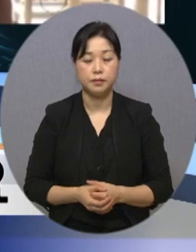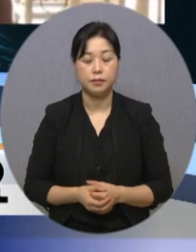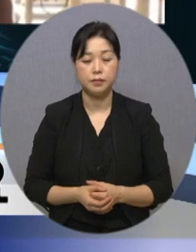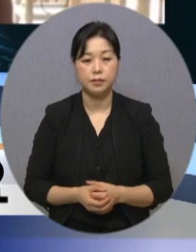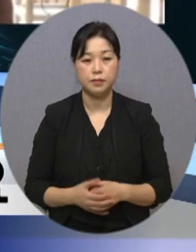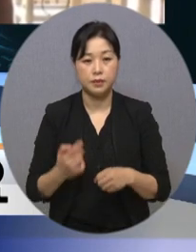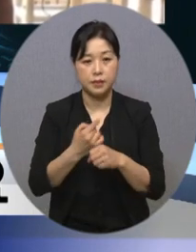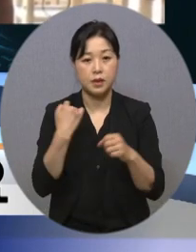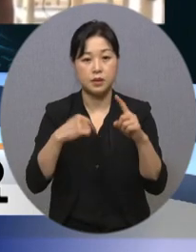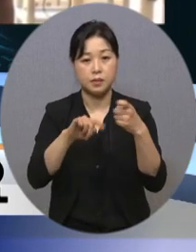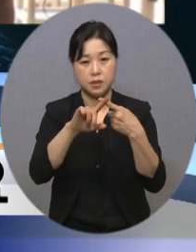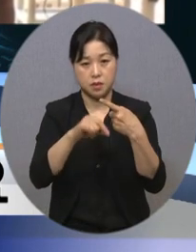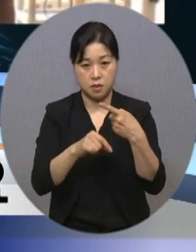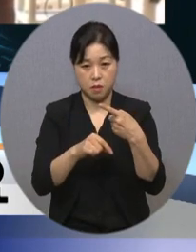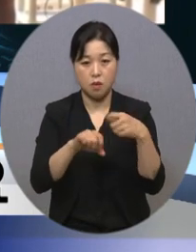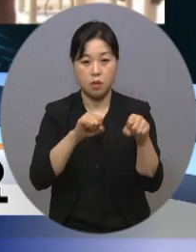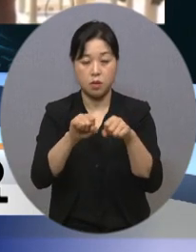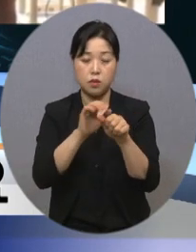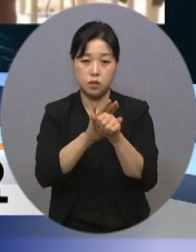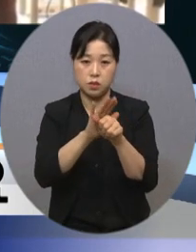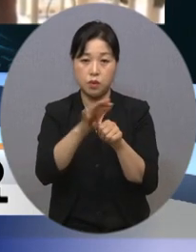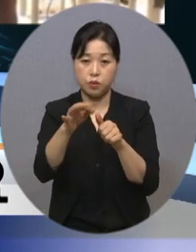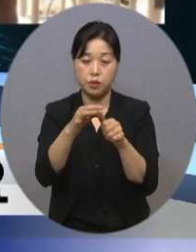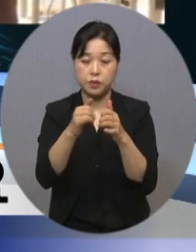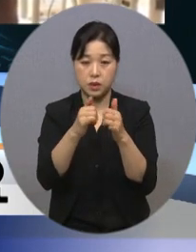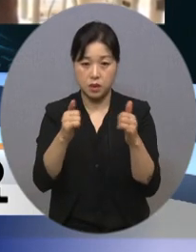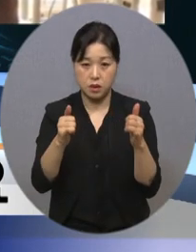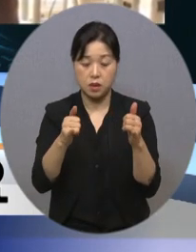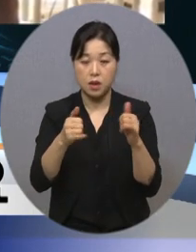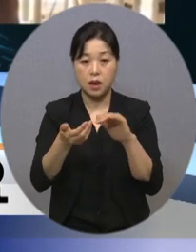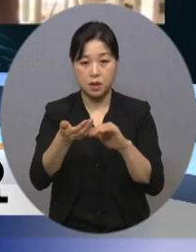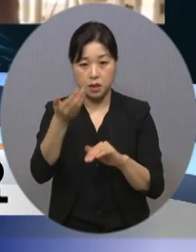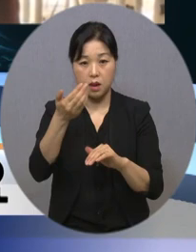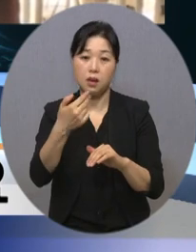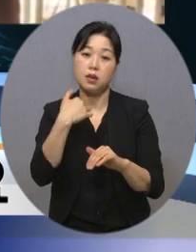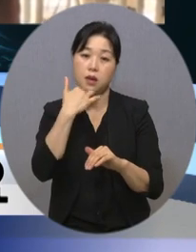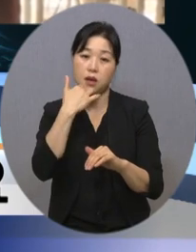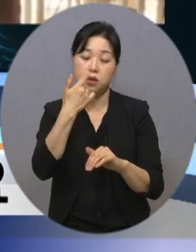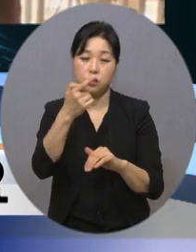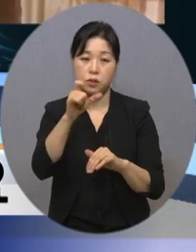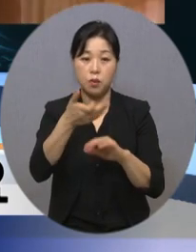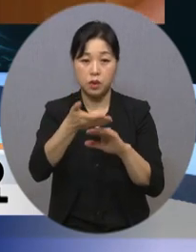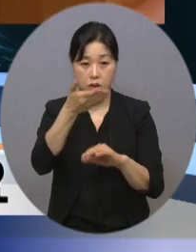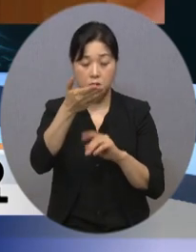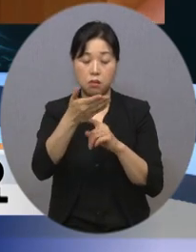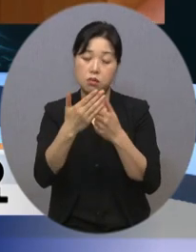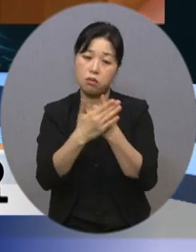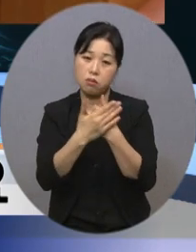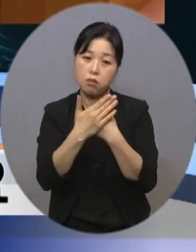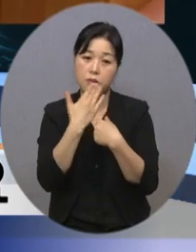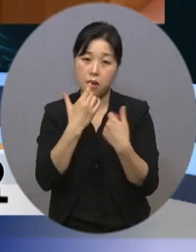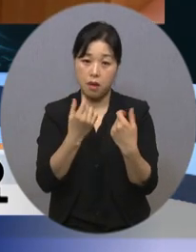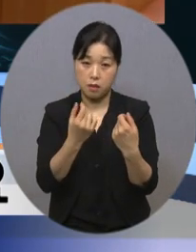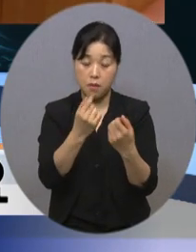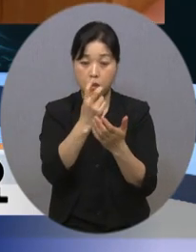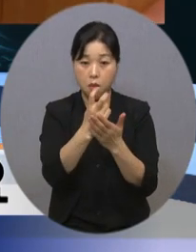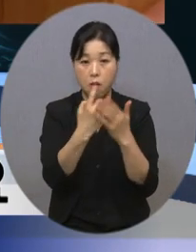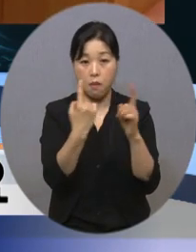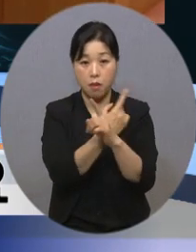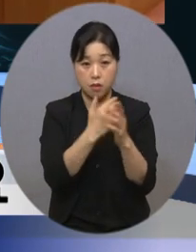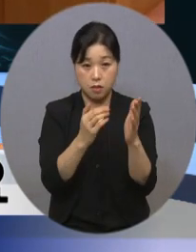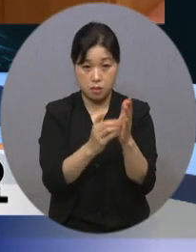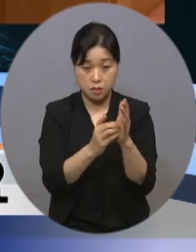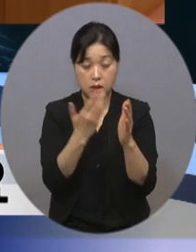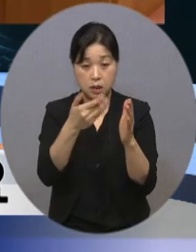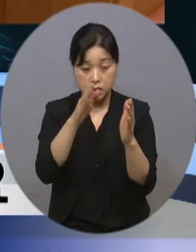지난해 11월 기존 활동 지원 수 급전 n 65세가 지나도 서비스를 계속 이용할 수 있도록 법률이 개정돼